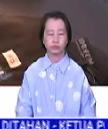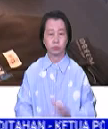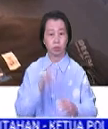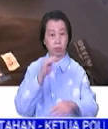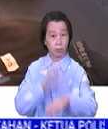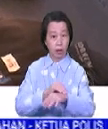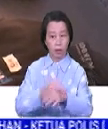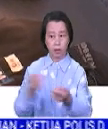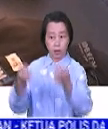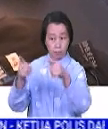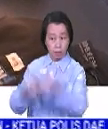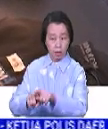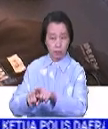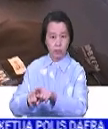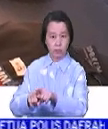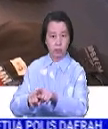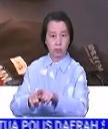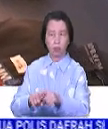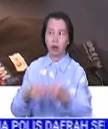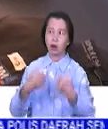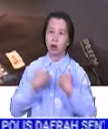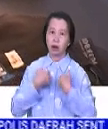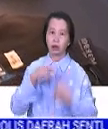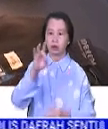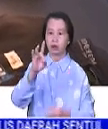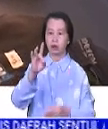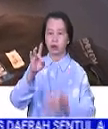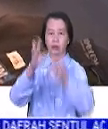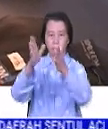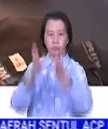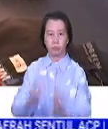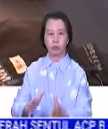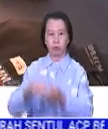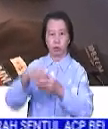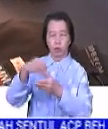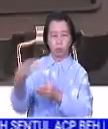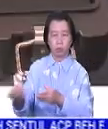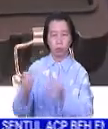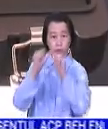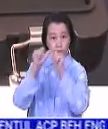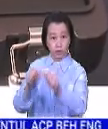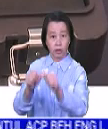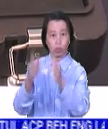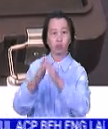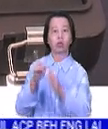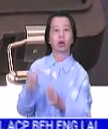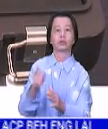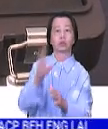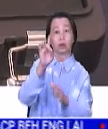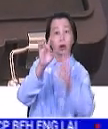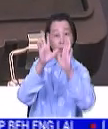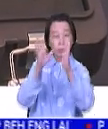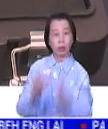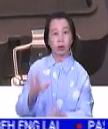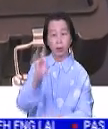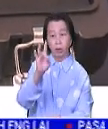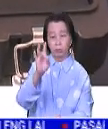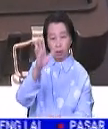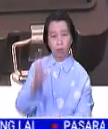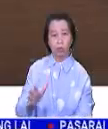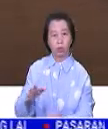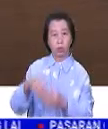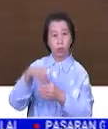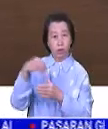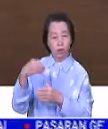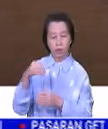Ketika kejadian, seramai 8 orang warga asing tinggal di rumah tersebut dan salah